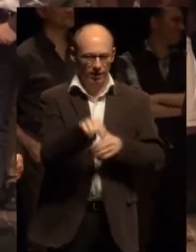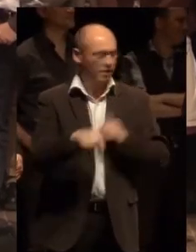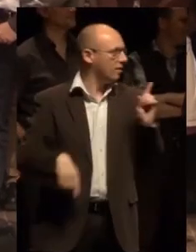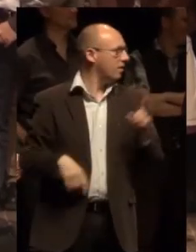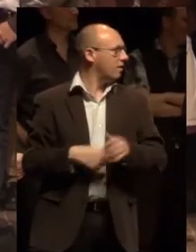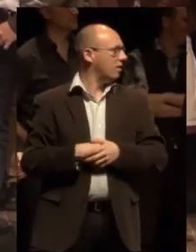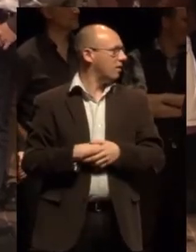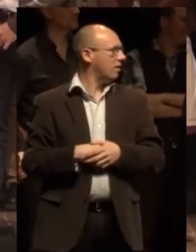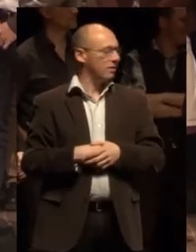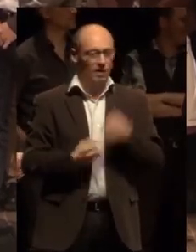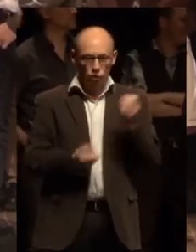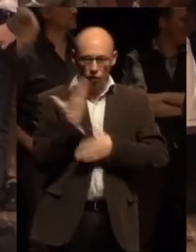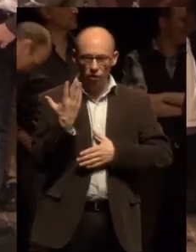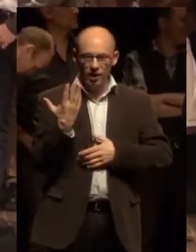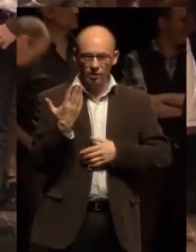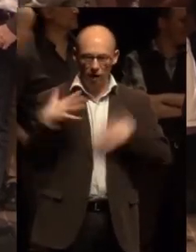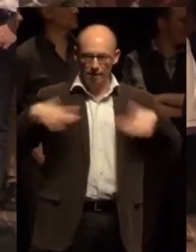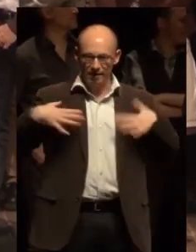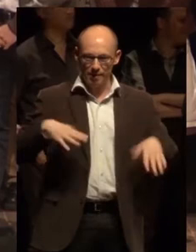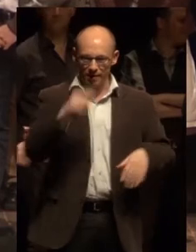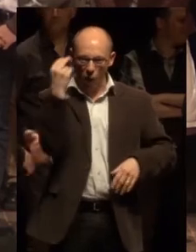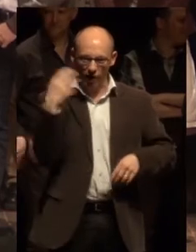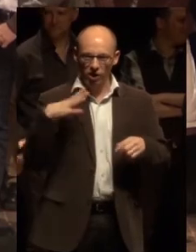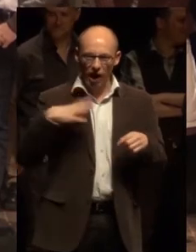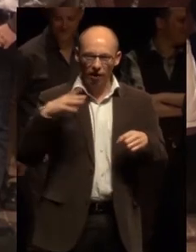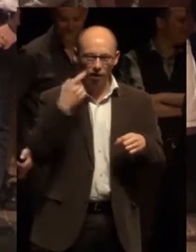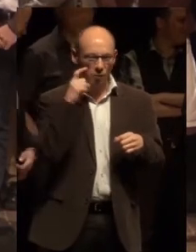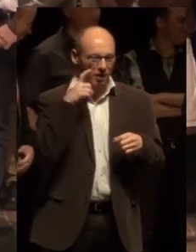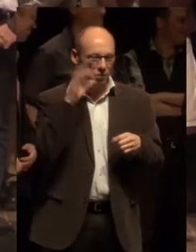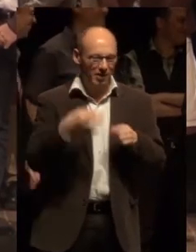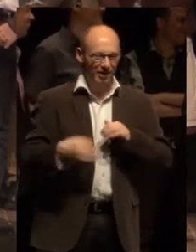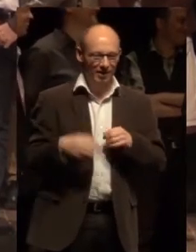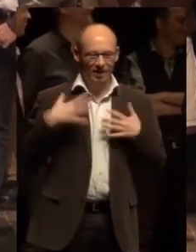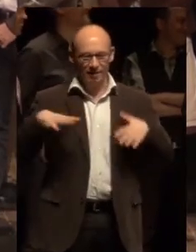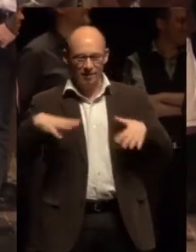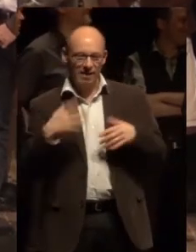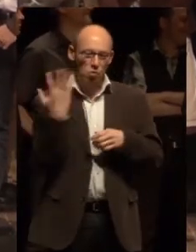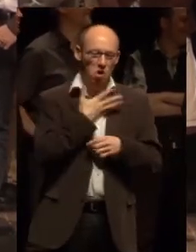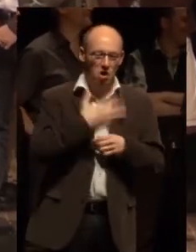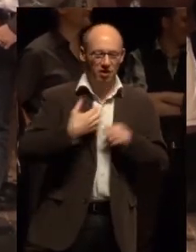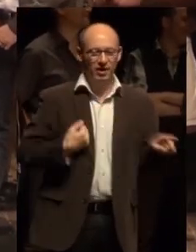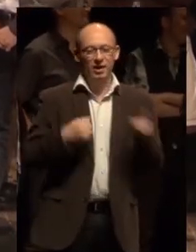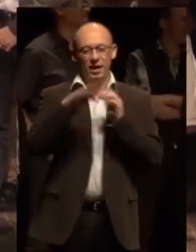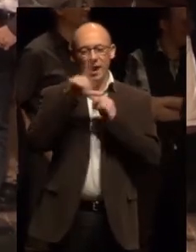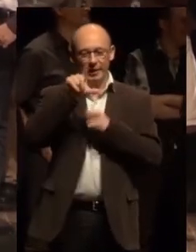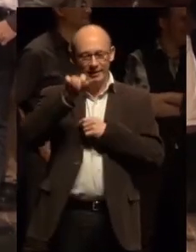Elle met des couleurs, c'est bien, parce qu'il y en a beaucoup qui sont habillés en noir, quand même, pour aller avec le fond. Laetitia Lemoine, adjointe de secteur.